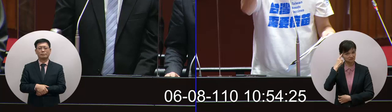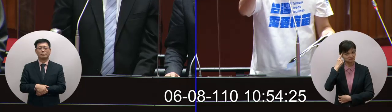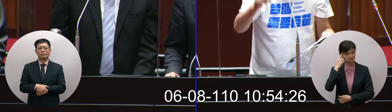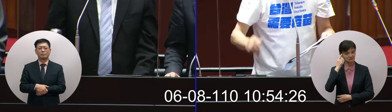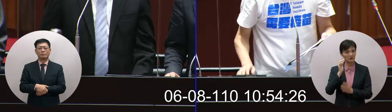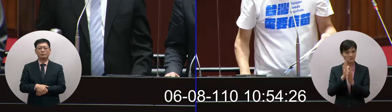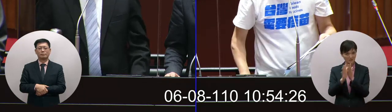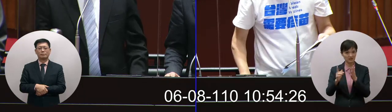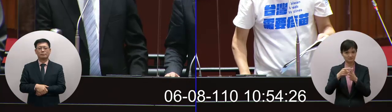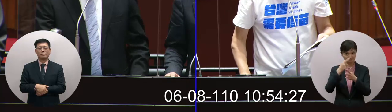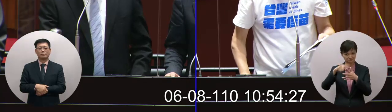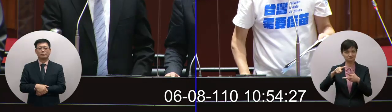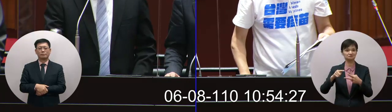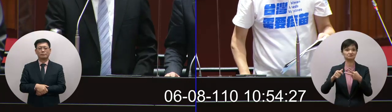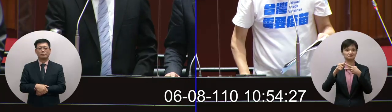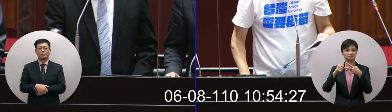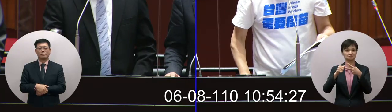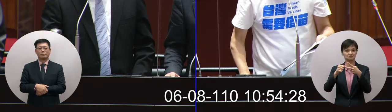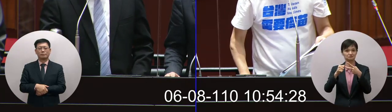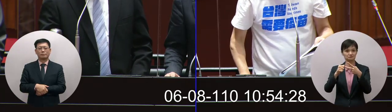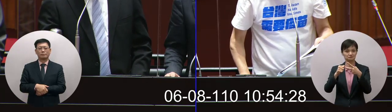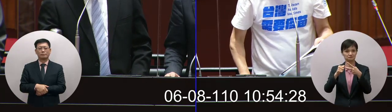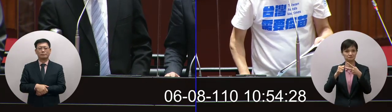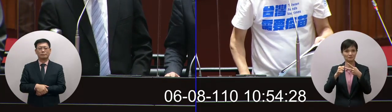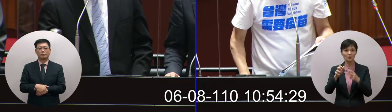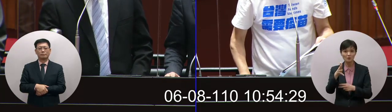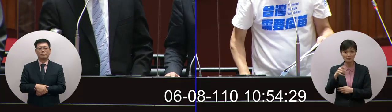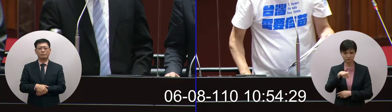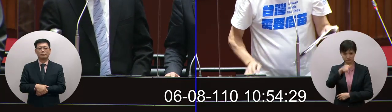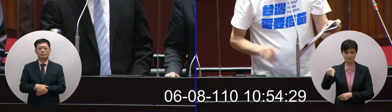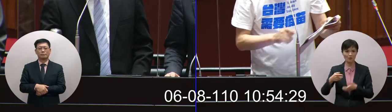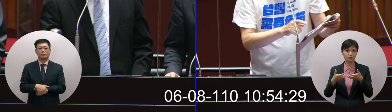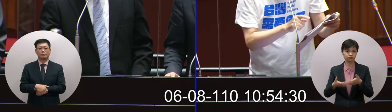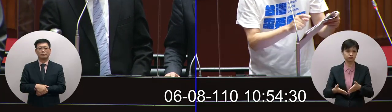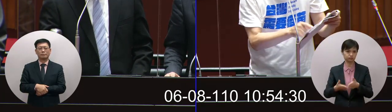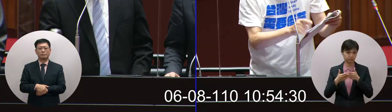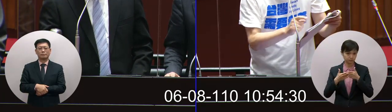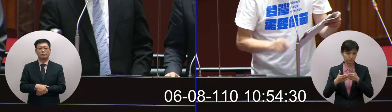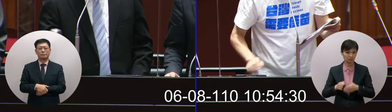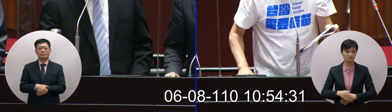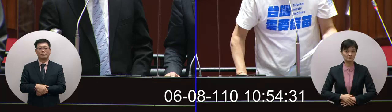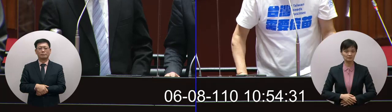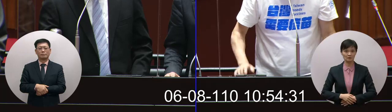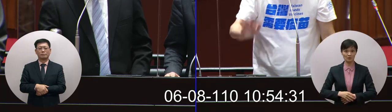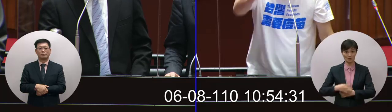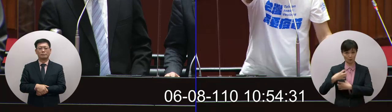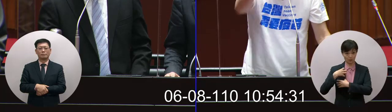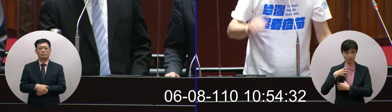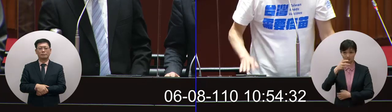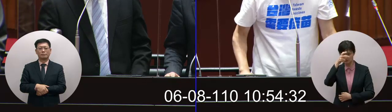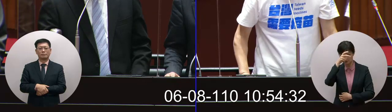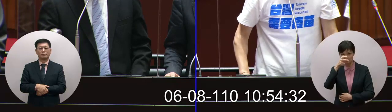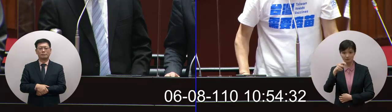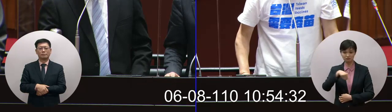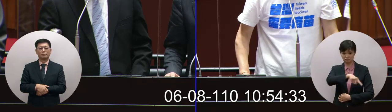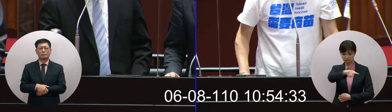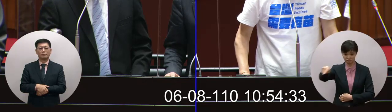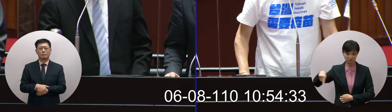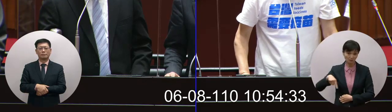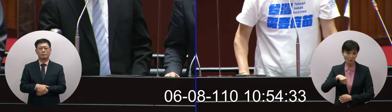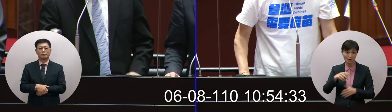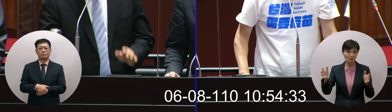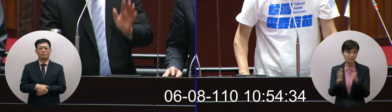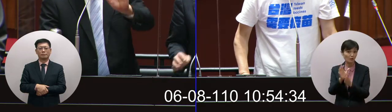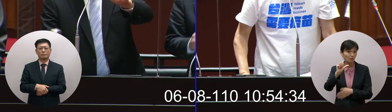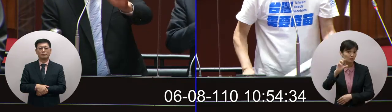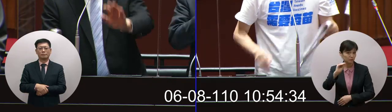应该排第二类，因为他们很重要。国军跟警察只有五万人吗？院长，不要